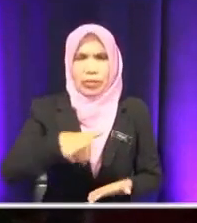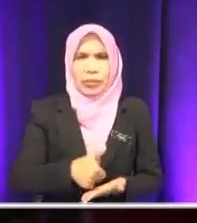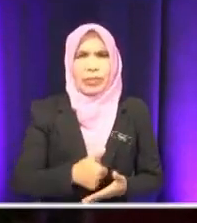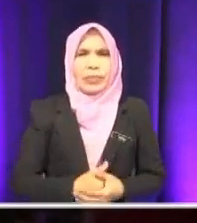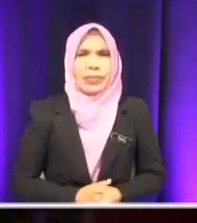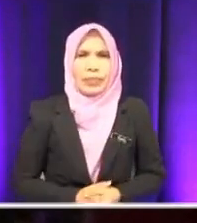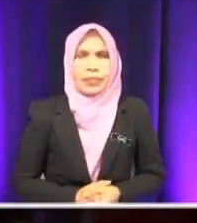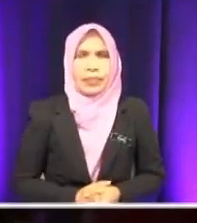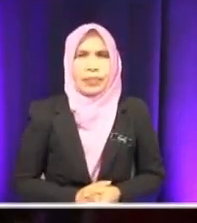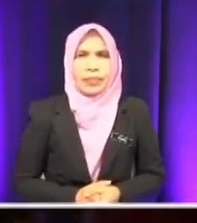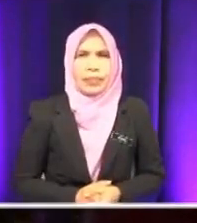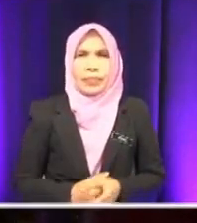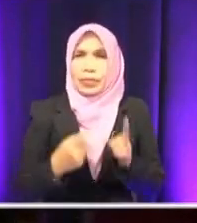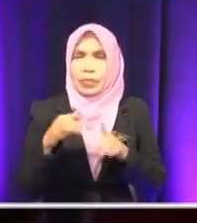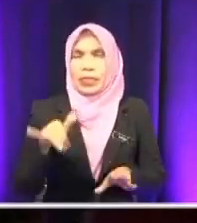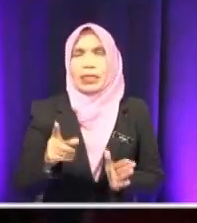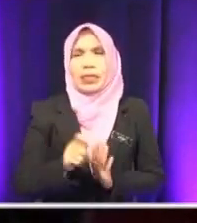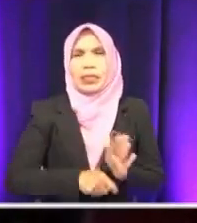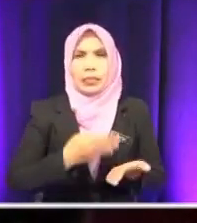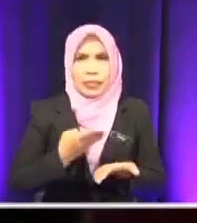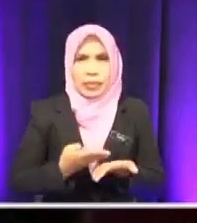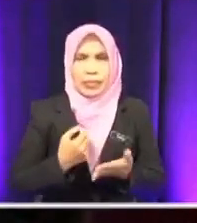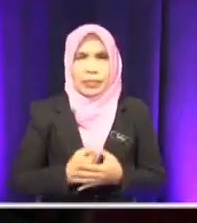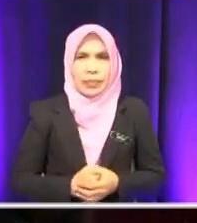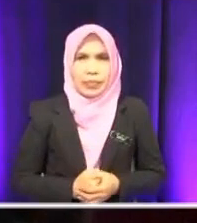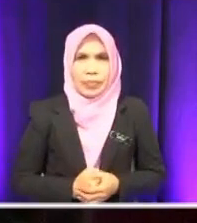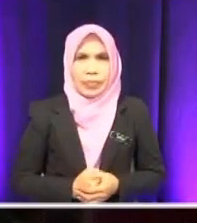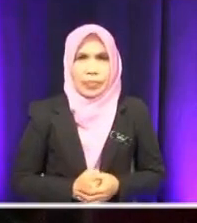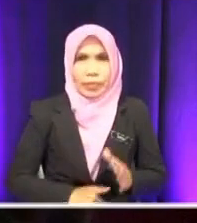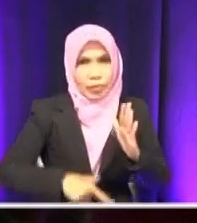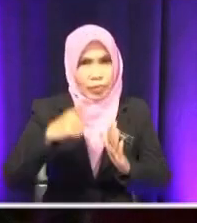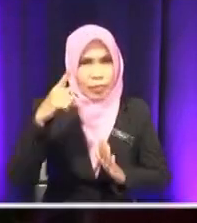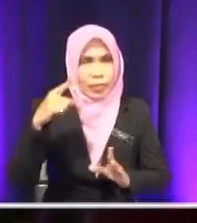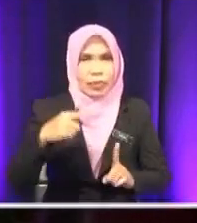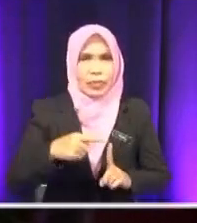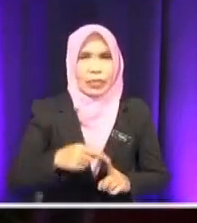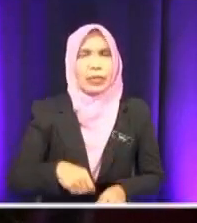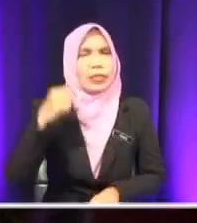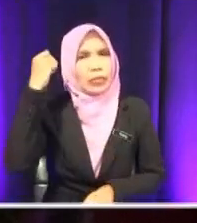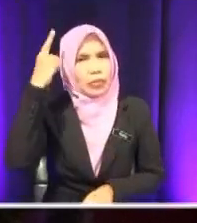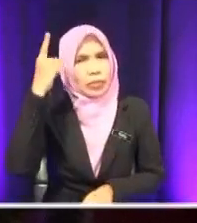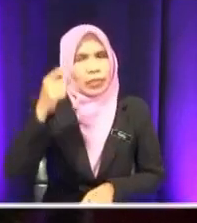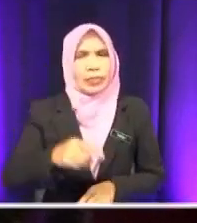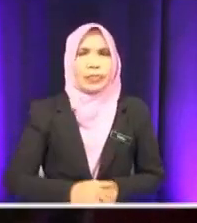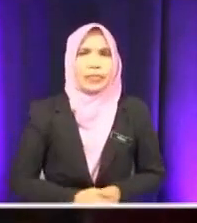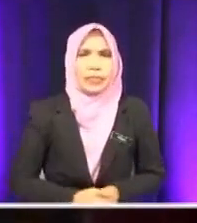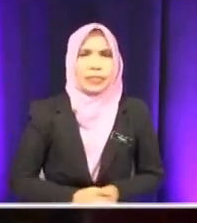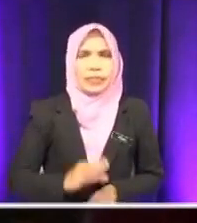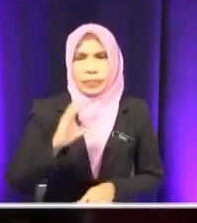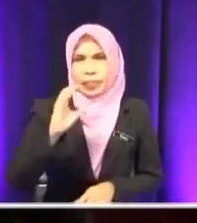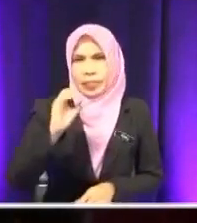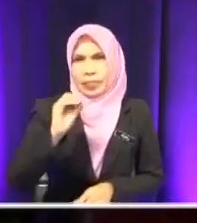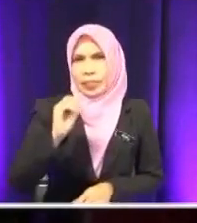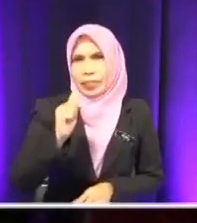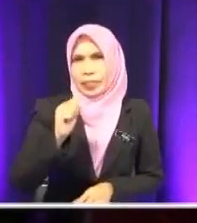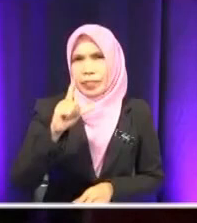jawaban yang terbaik Hah itu soalnya saya itu lebih kepada memahamilah ke calon paham betul